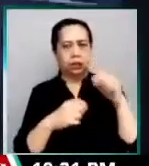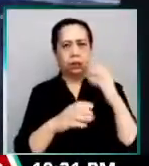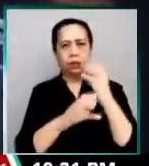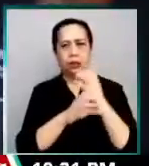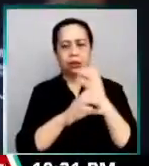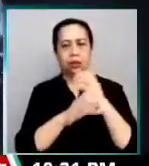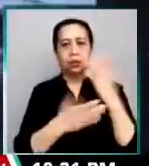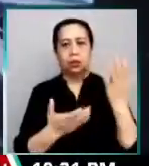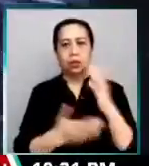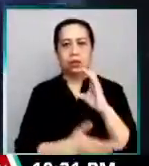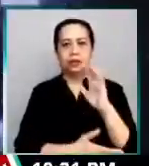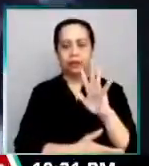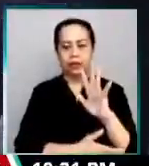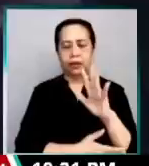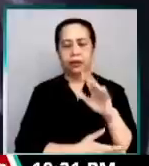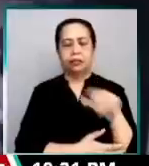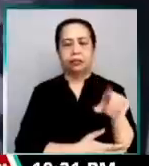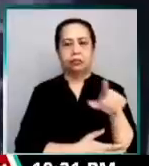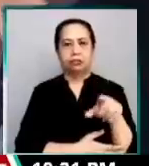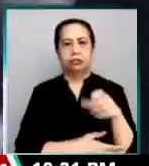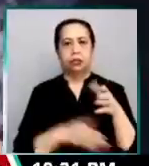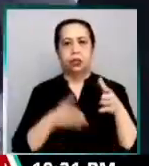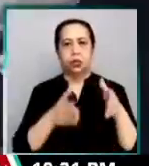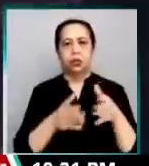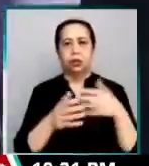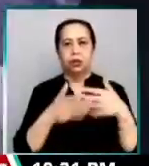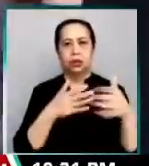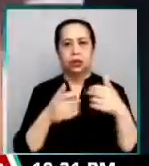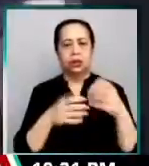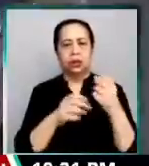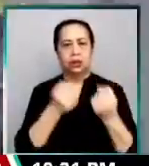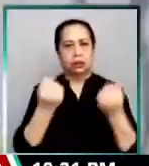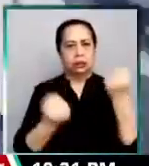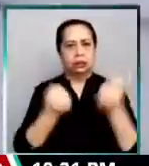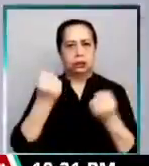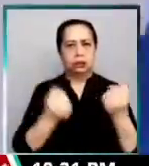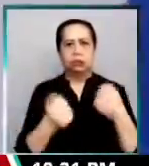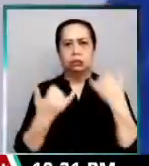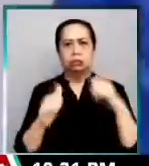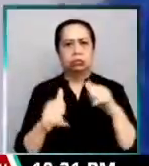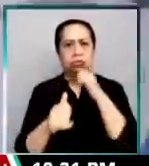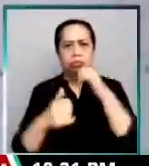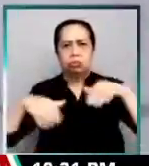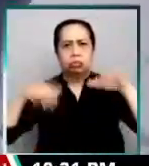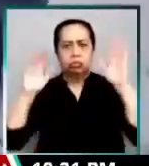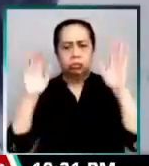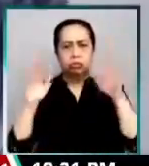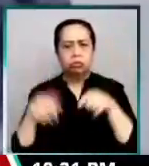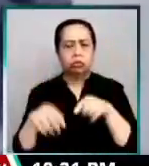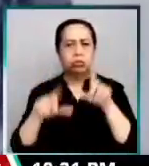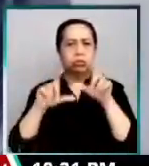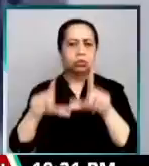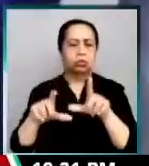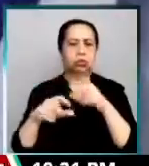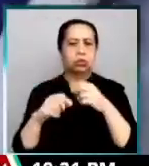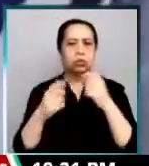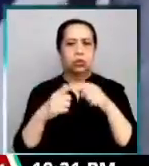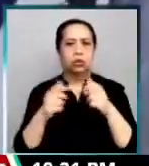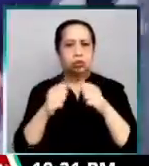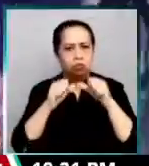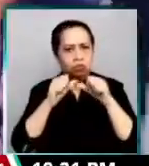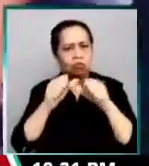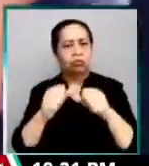Corner FVR Road. Pero kahit inaagaw na ang manibela, hindi pa rin sumuko ang suspect at inabante pa ang